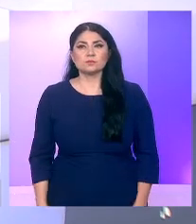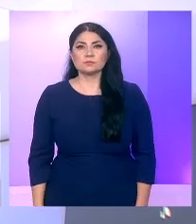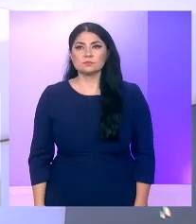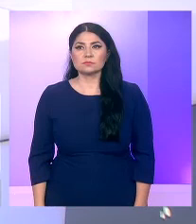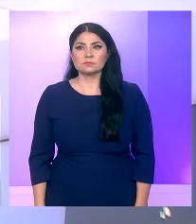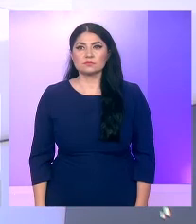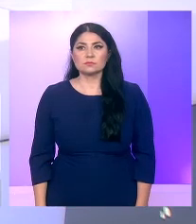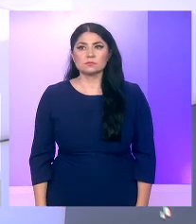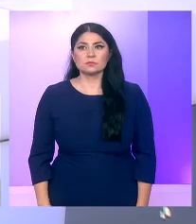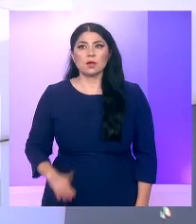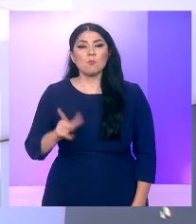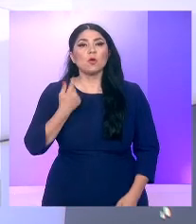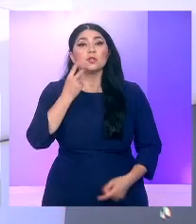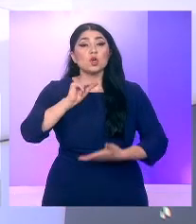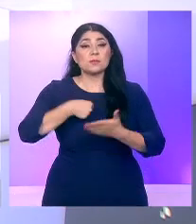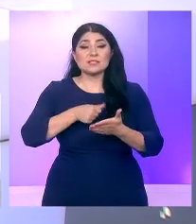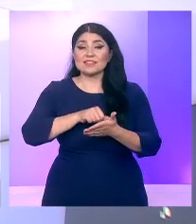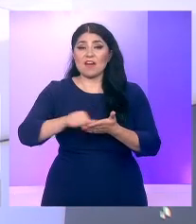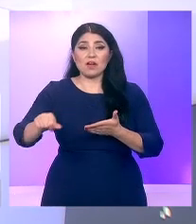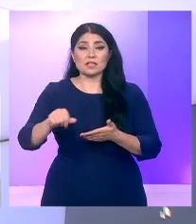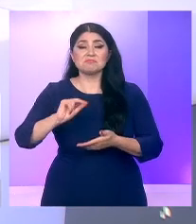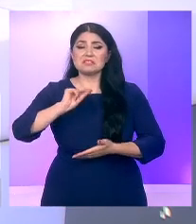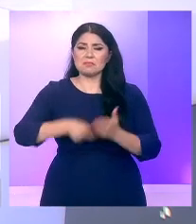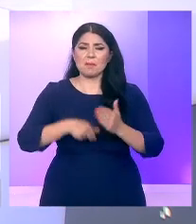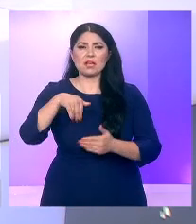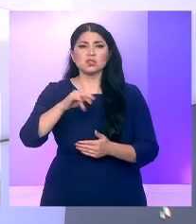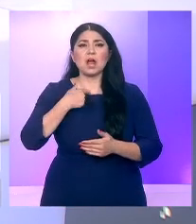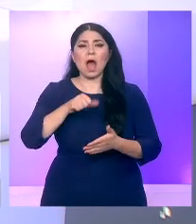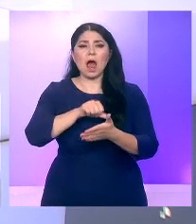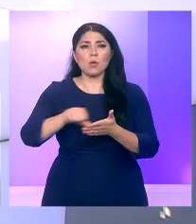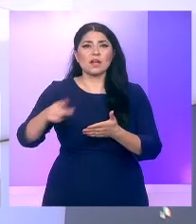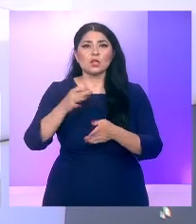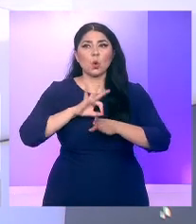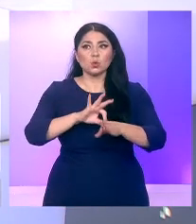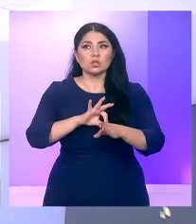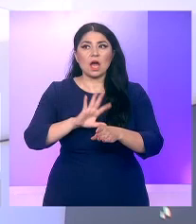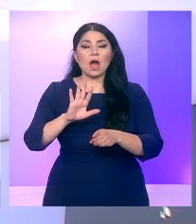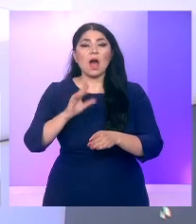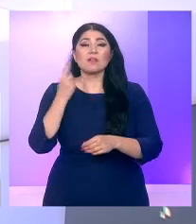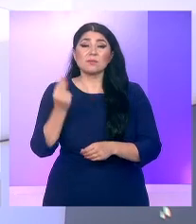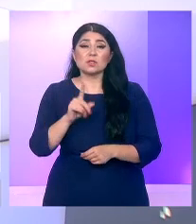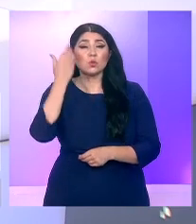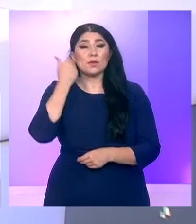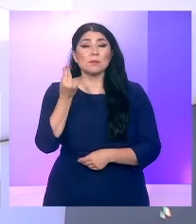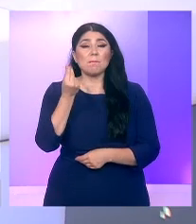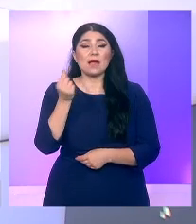bine... Și ei pot fi destituiți printr-o simplă semnătură. Semnează Marcel Ciolacu, eliberare din funcție. Și ar fi bine să nu pierdem fondurile